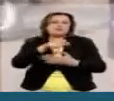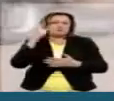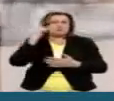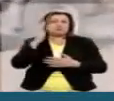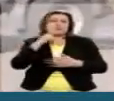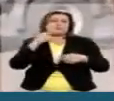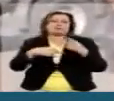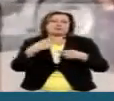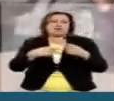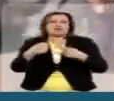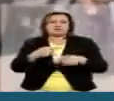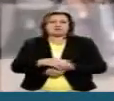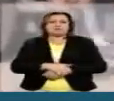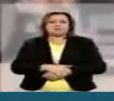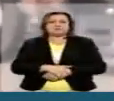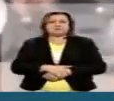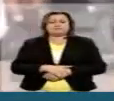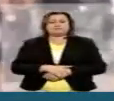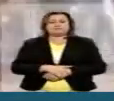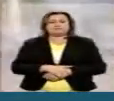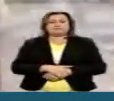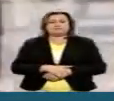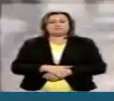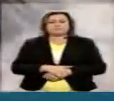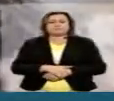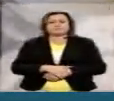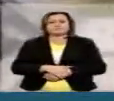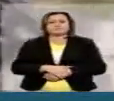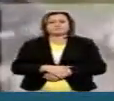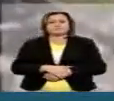намерены проводить на постоянной основе. Олжас Апаржанов, Манарбек Косколов, телеканал «Костанай».